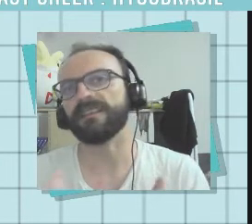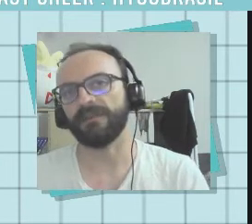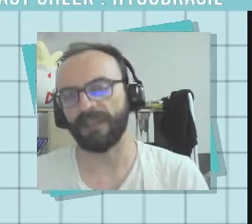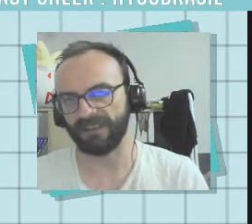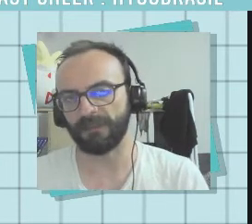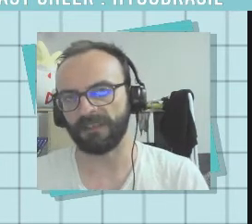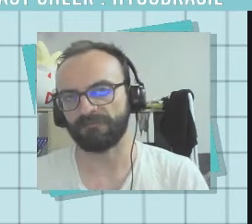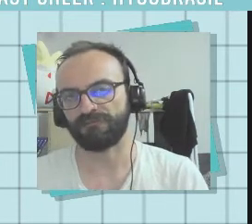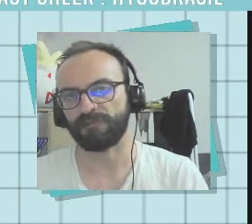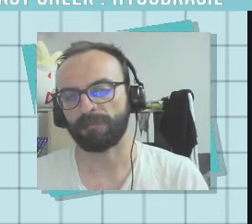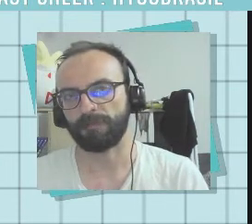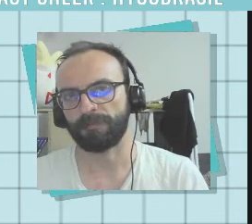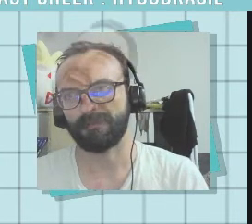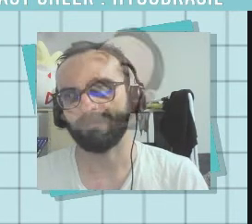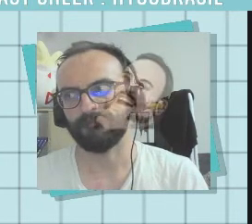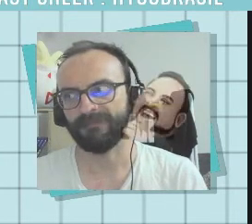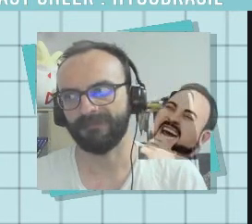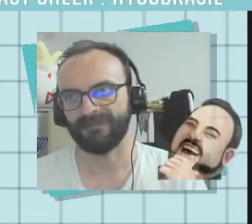contexte va déterminer,